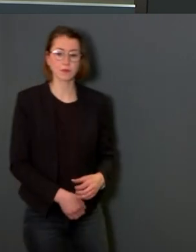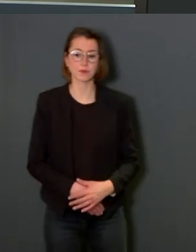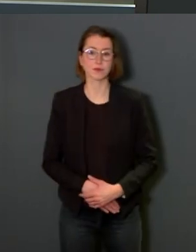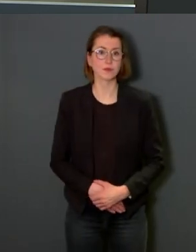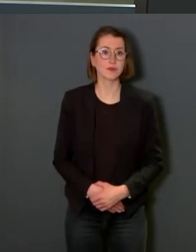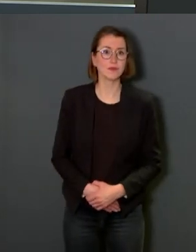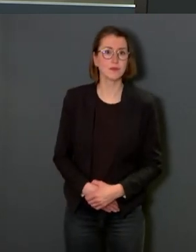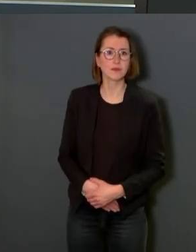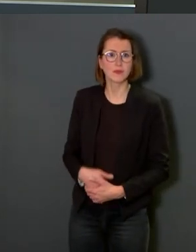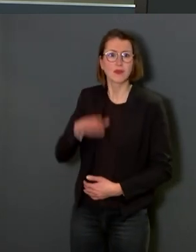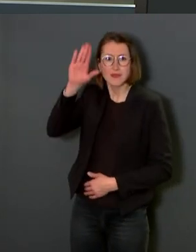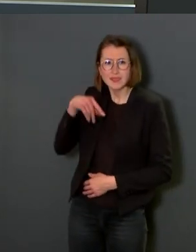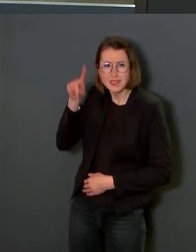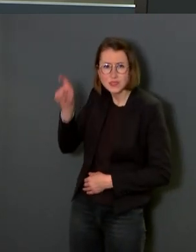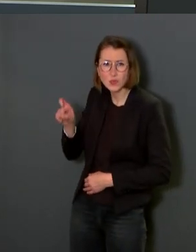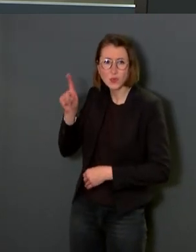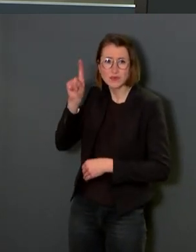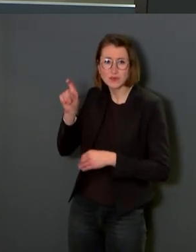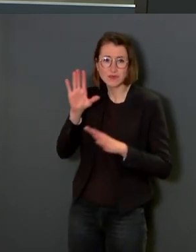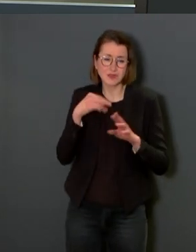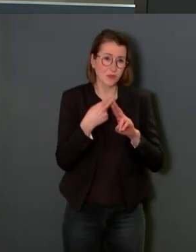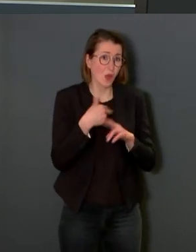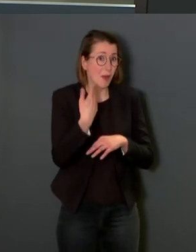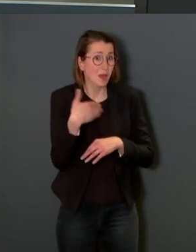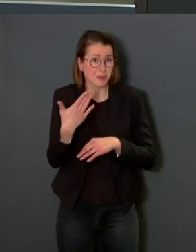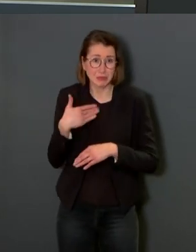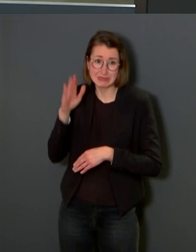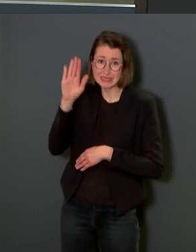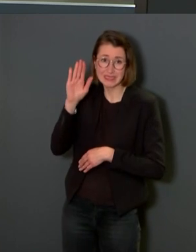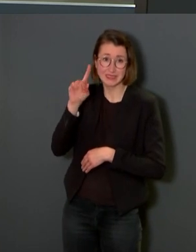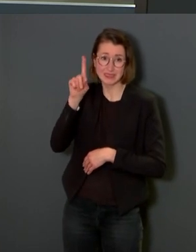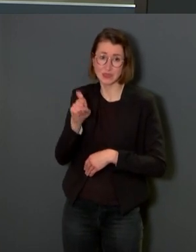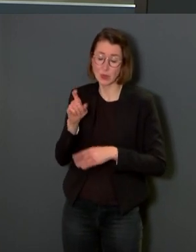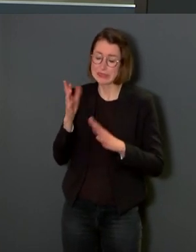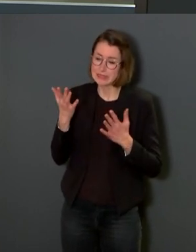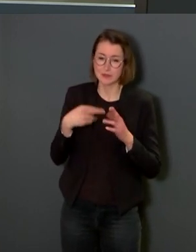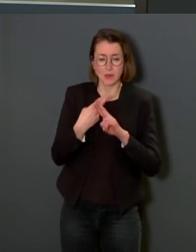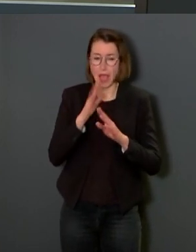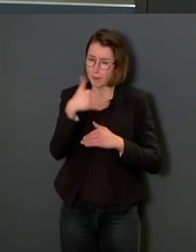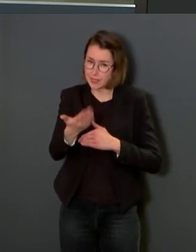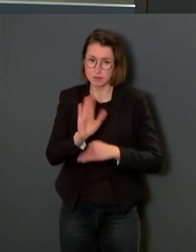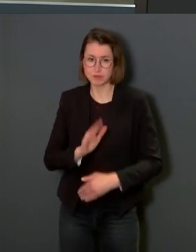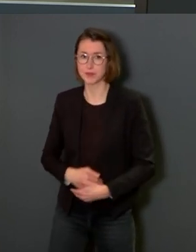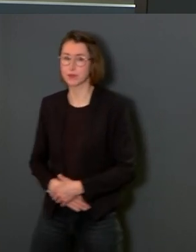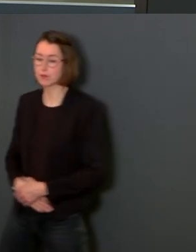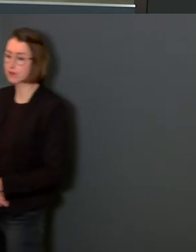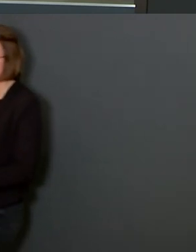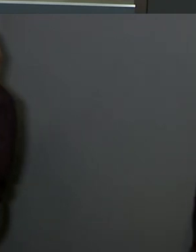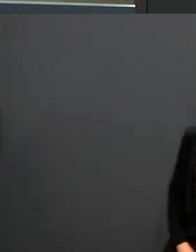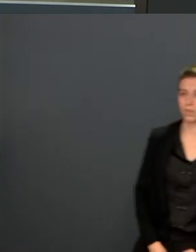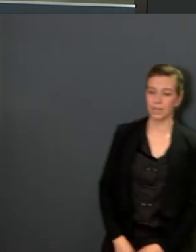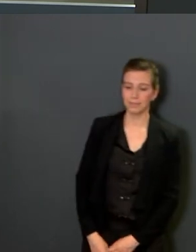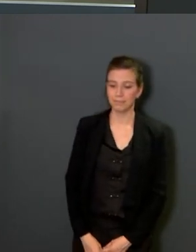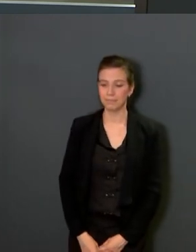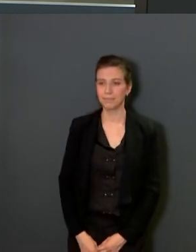Premier. Ik vroeg me af of er vanmorgen of vanmiddag nog overleg is geweest met de wetenschappers, de virologen, of is er een rapport gekomen of zo.